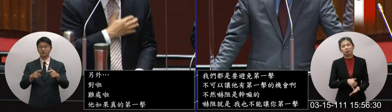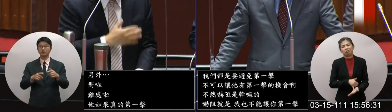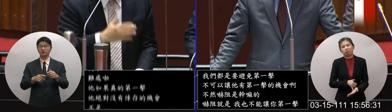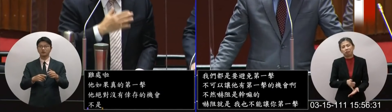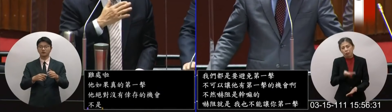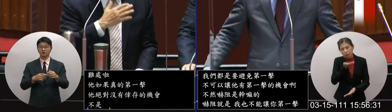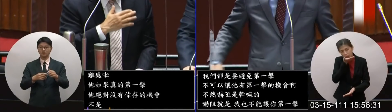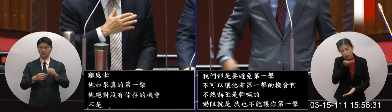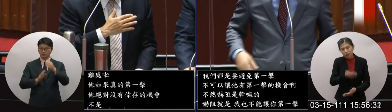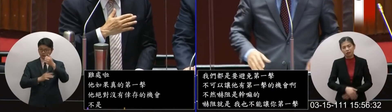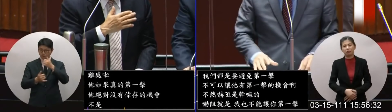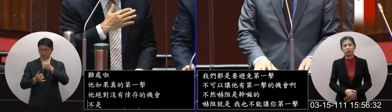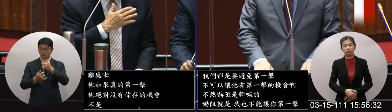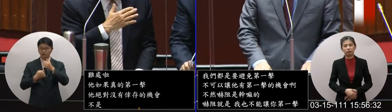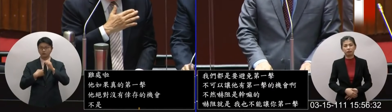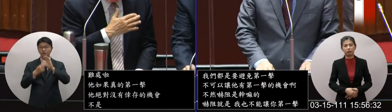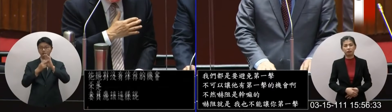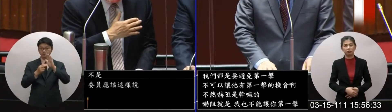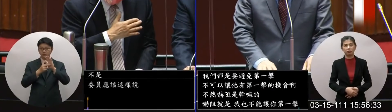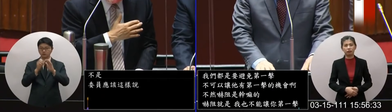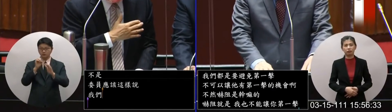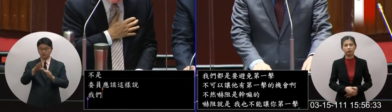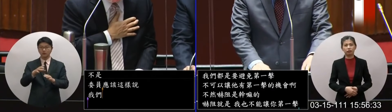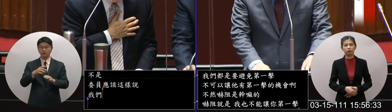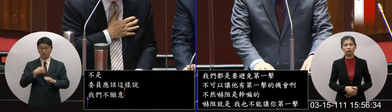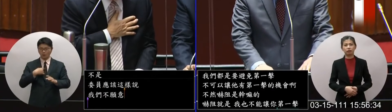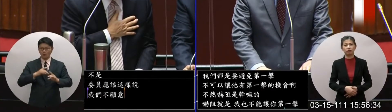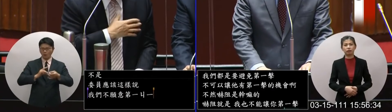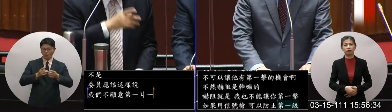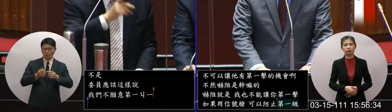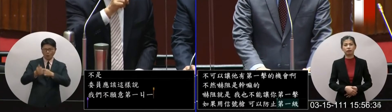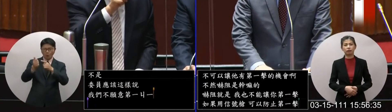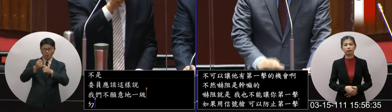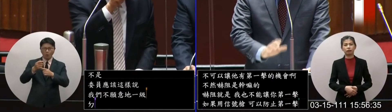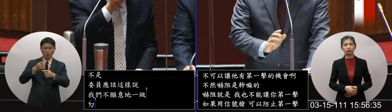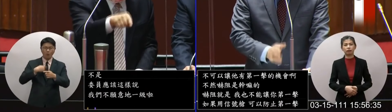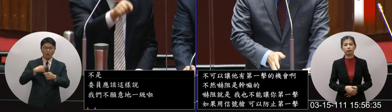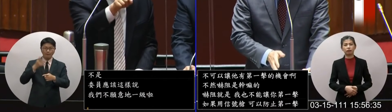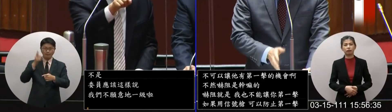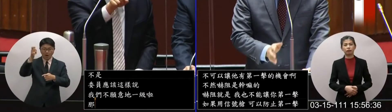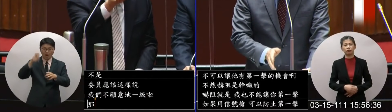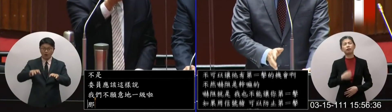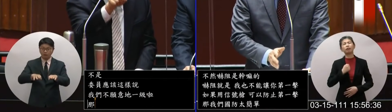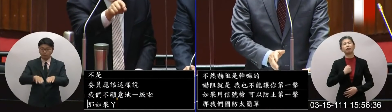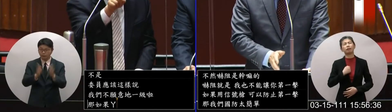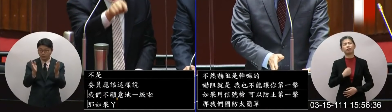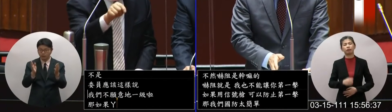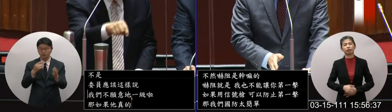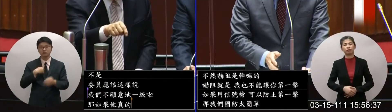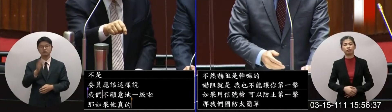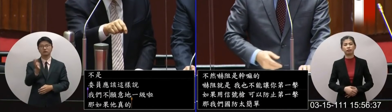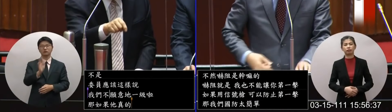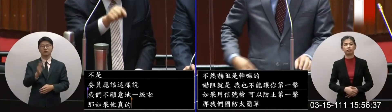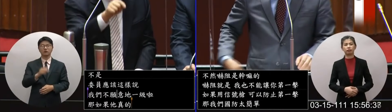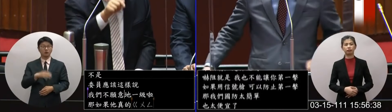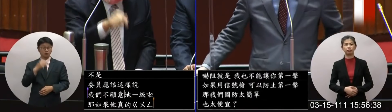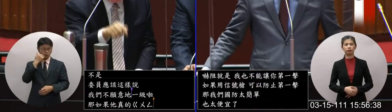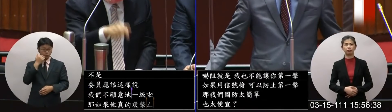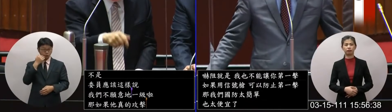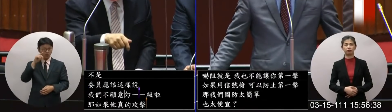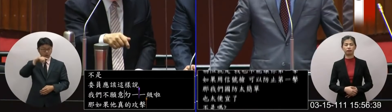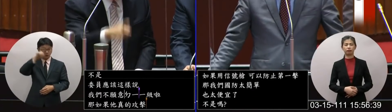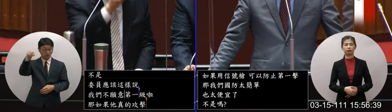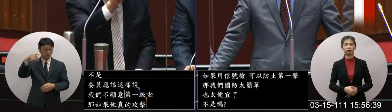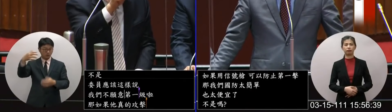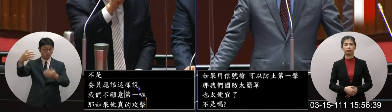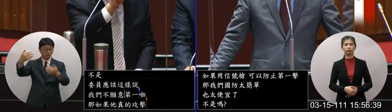应该这样说， 不是吗？ 我们不愿意第一集啦，哈。 好， 那如果 这个我了解，我刚刚讲我已经了解，我了解。 他攻